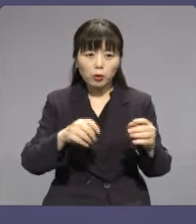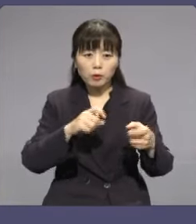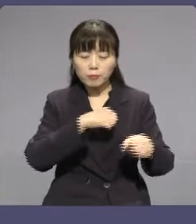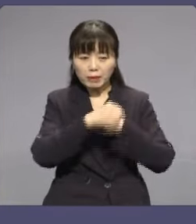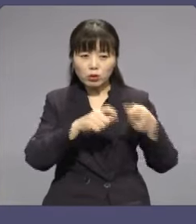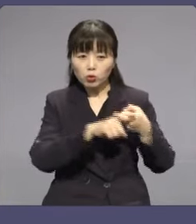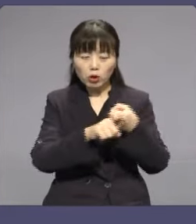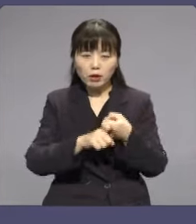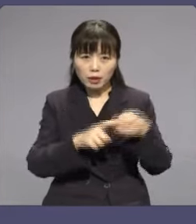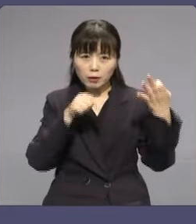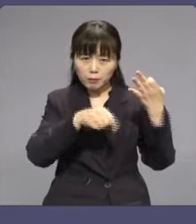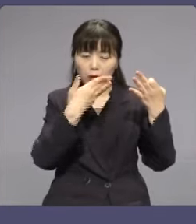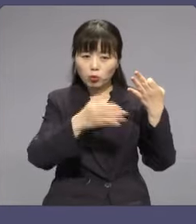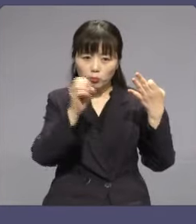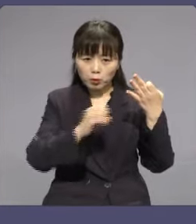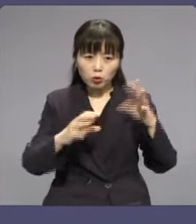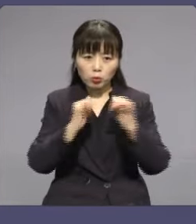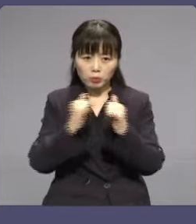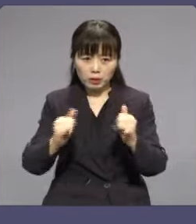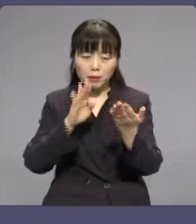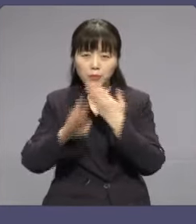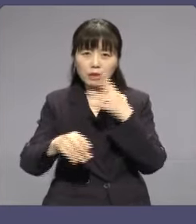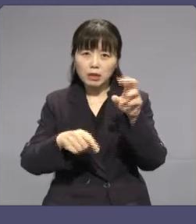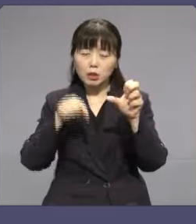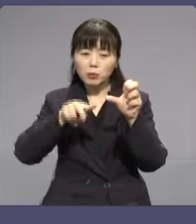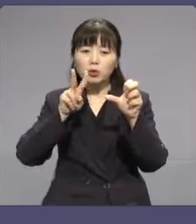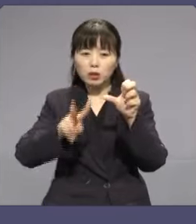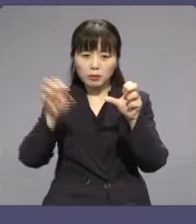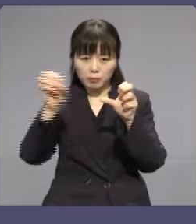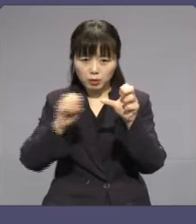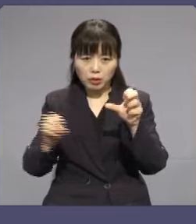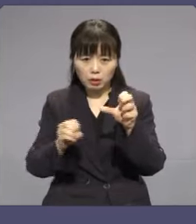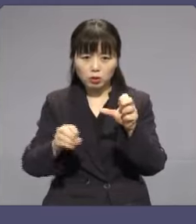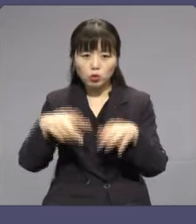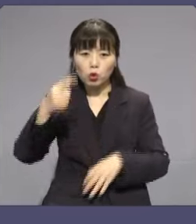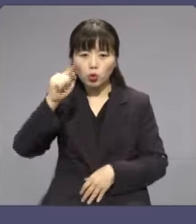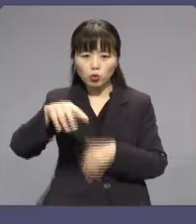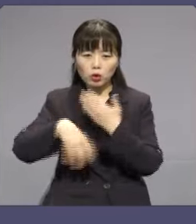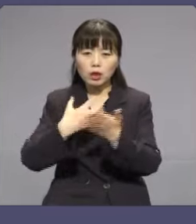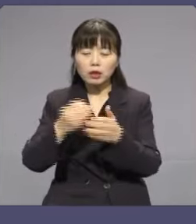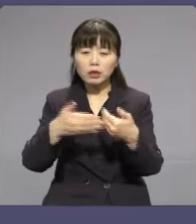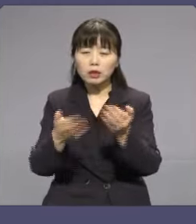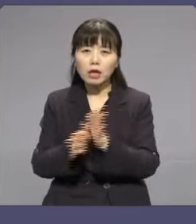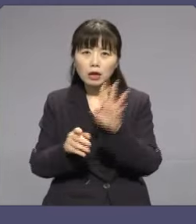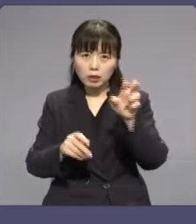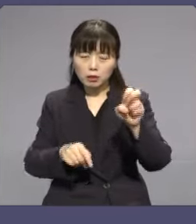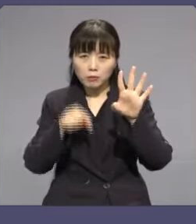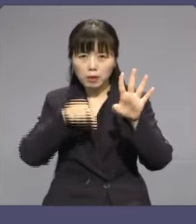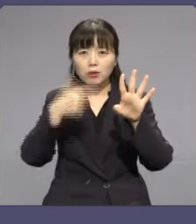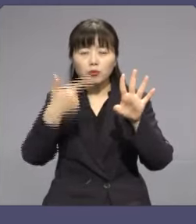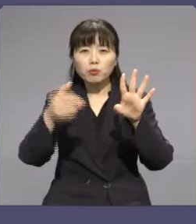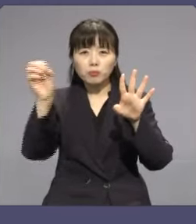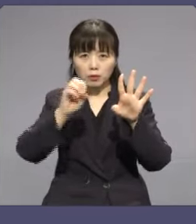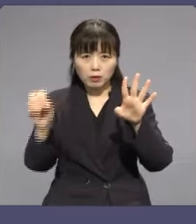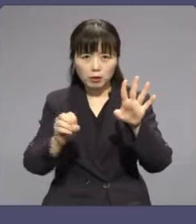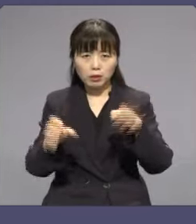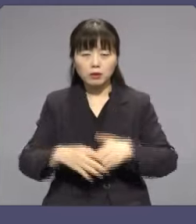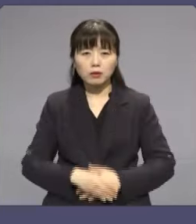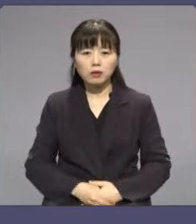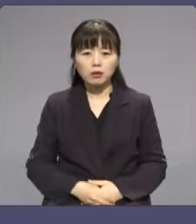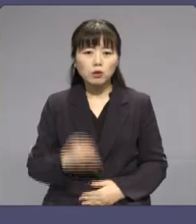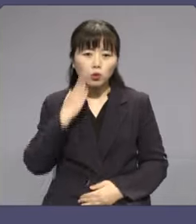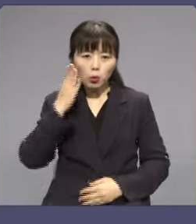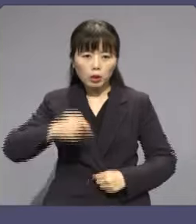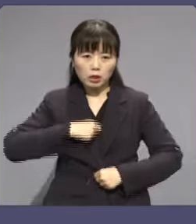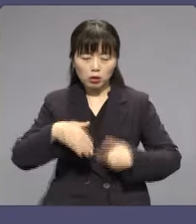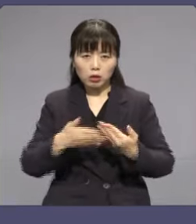14.9% 보였고 국민의 미래 25.2% 조국 혁신당 24.6% 있습니다 녹색